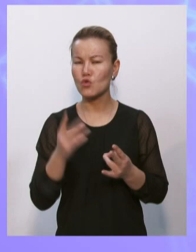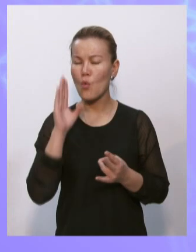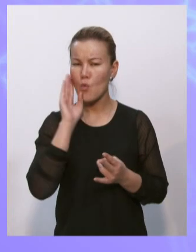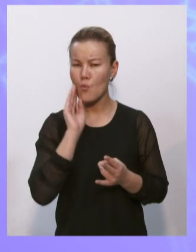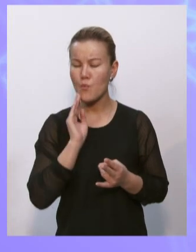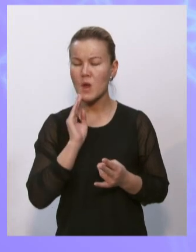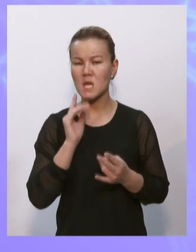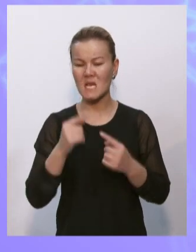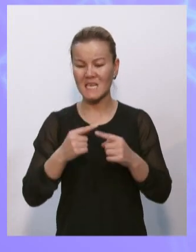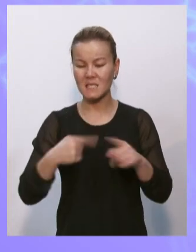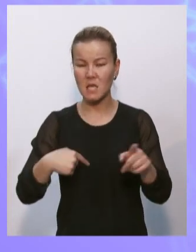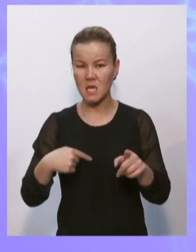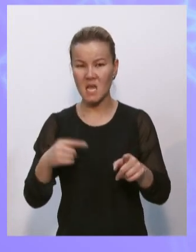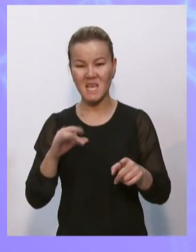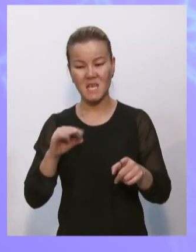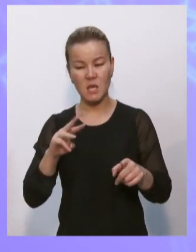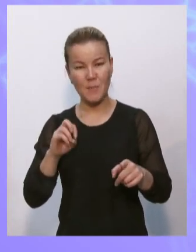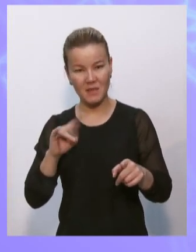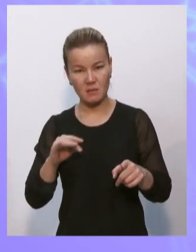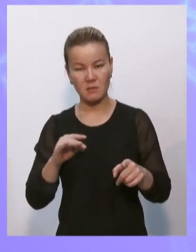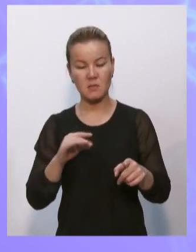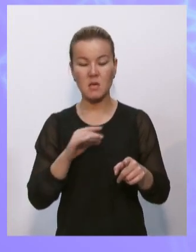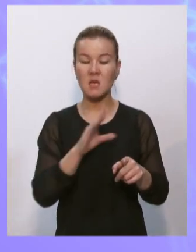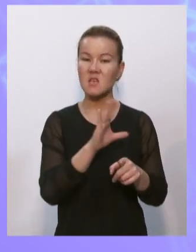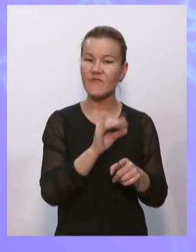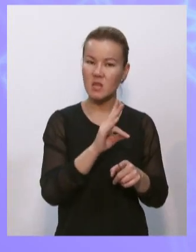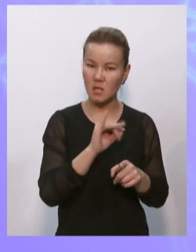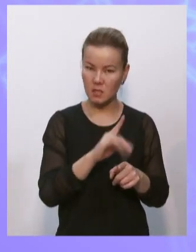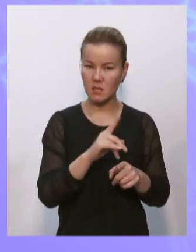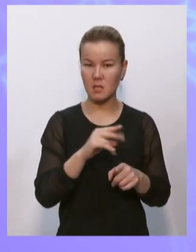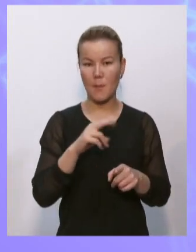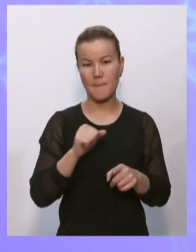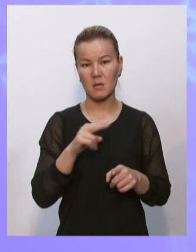уметь различать именительный и винительный падежи.